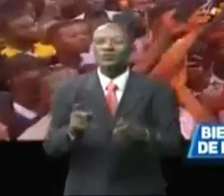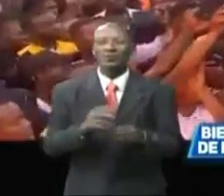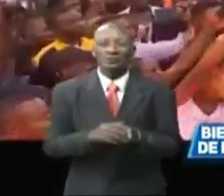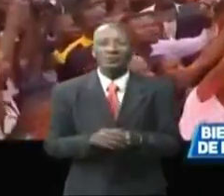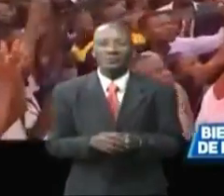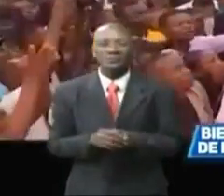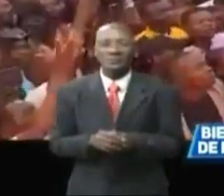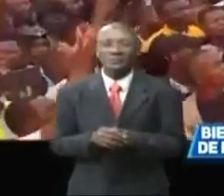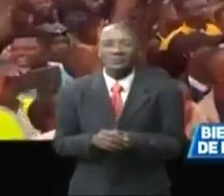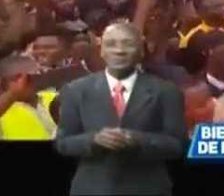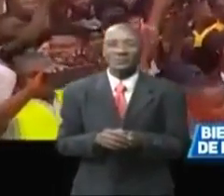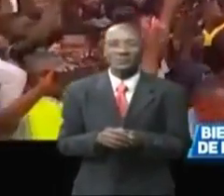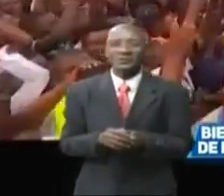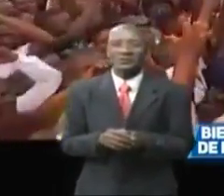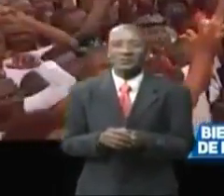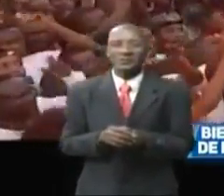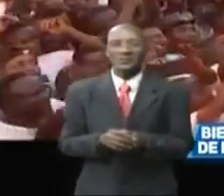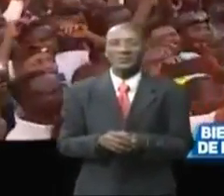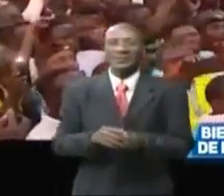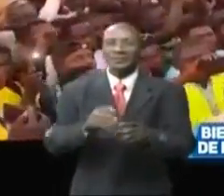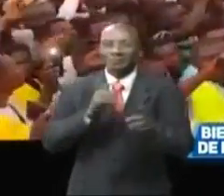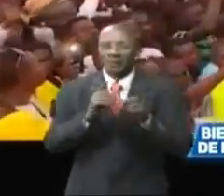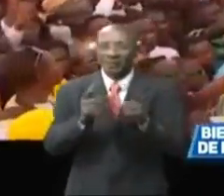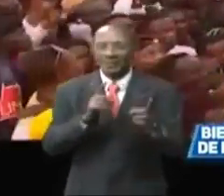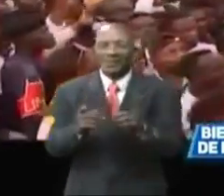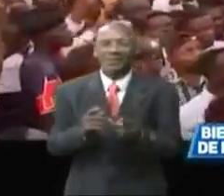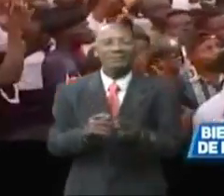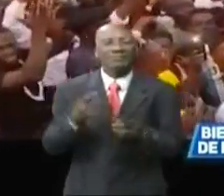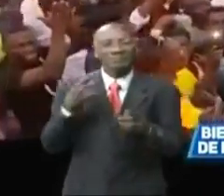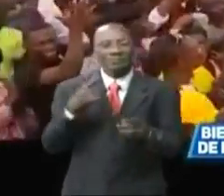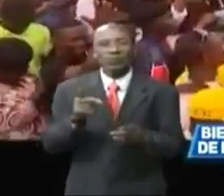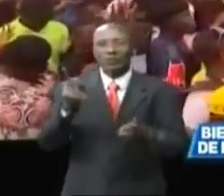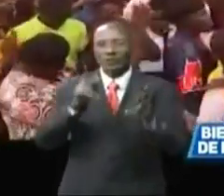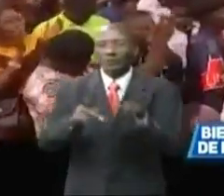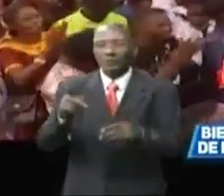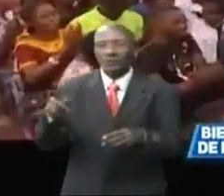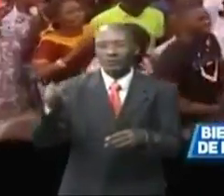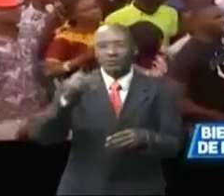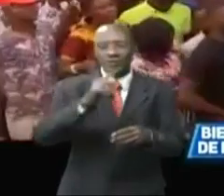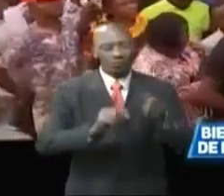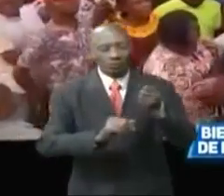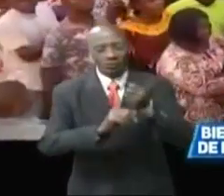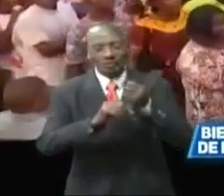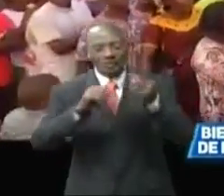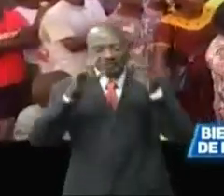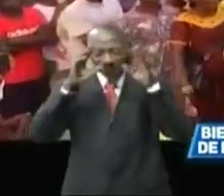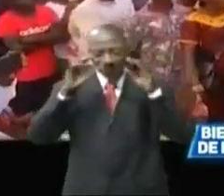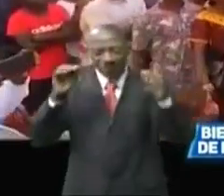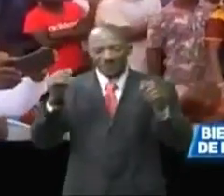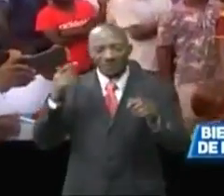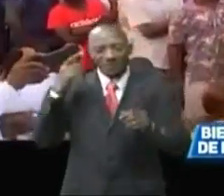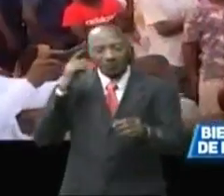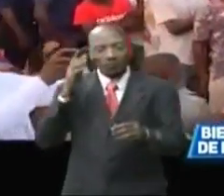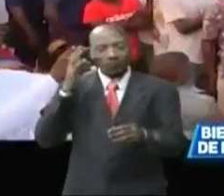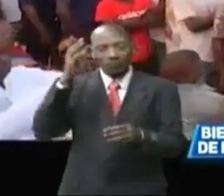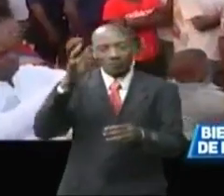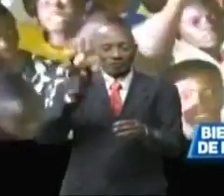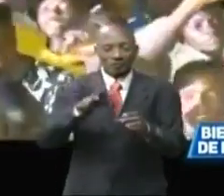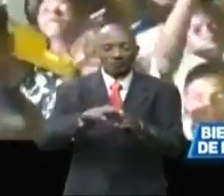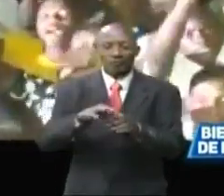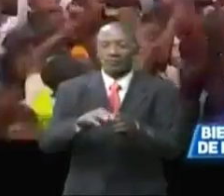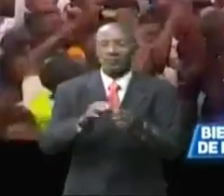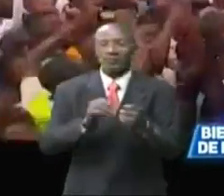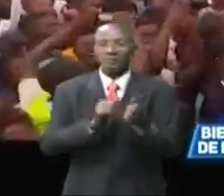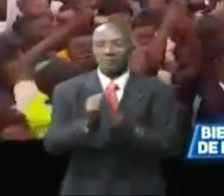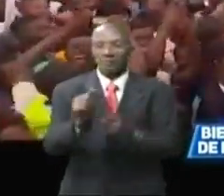territoires qui devra favoriser l'interconnexion des routes des dessertes agricoles pour la diversification de l'économie grâce aux échanges commerciaux.